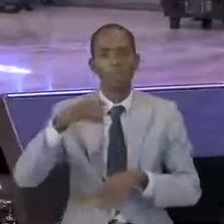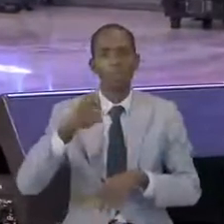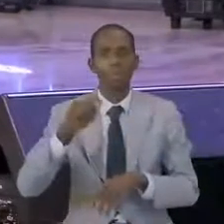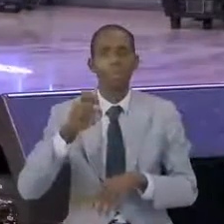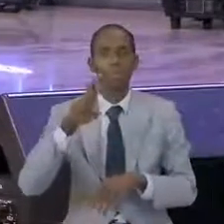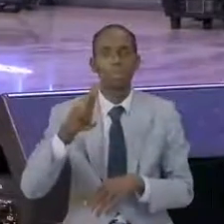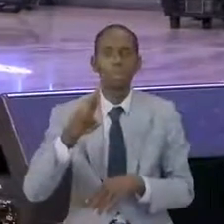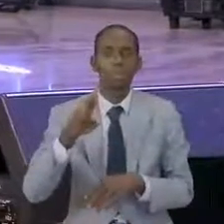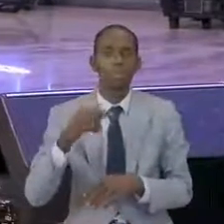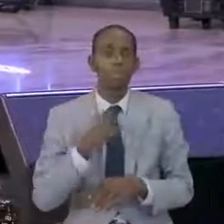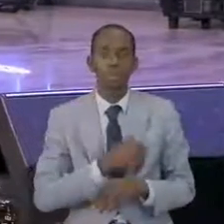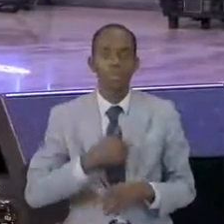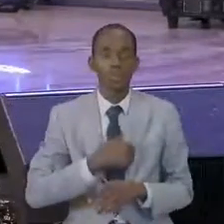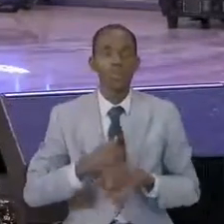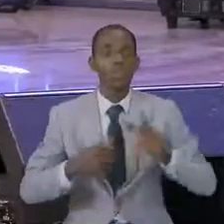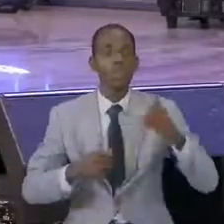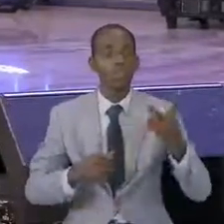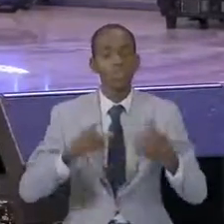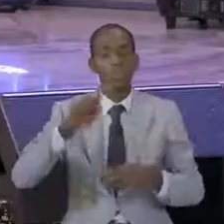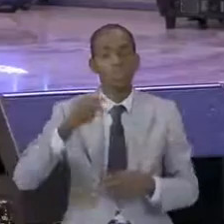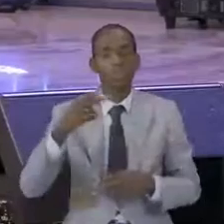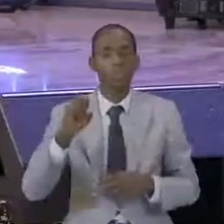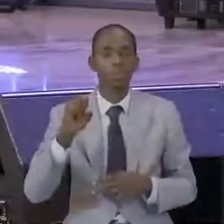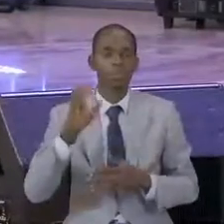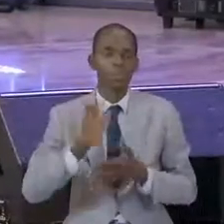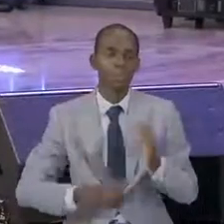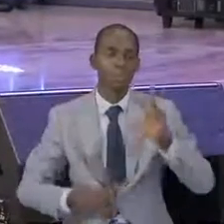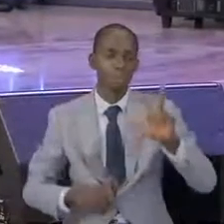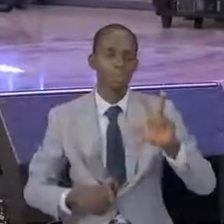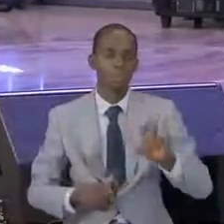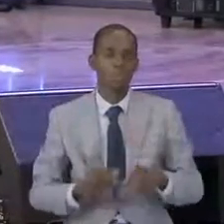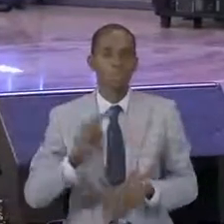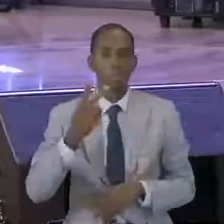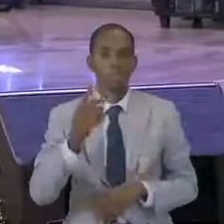nous allons excuser nous ces deux tests